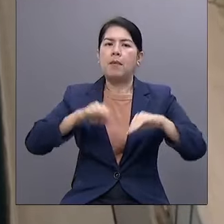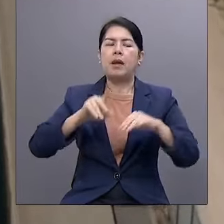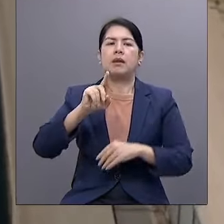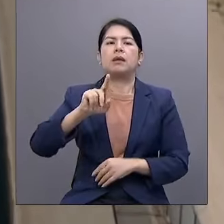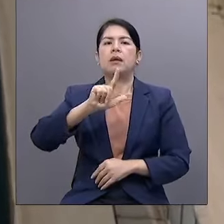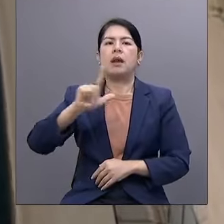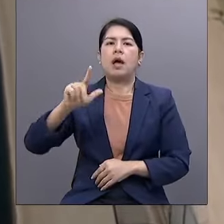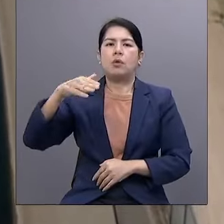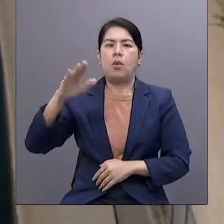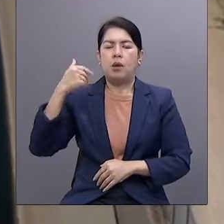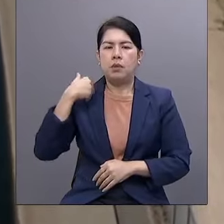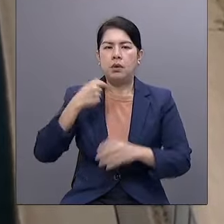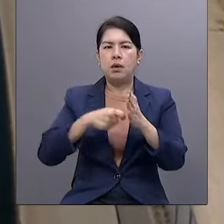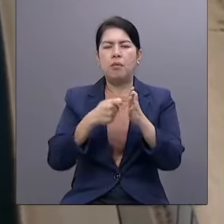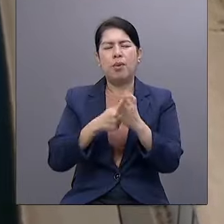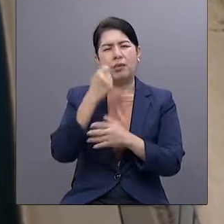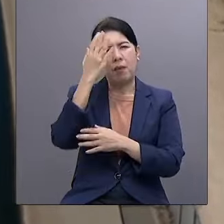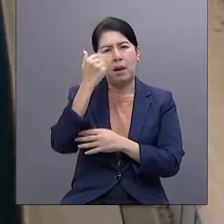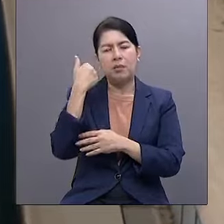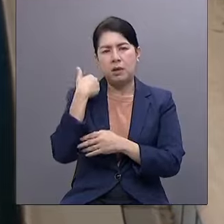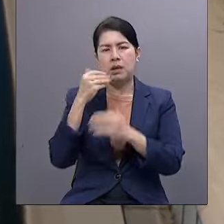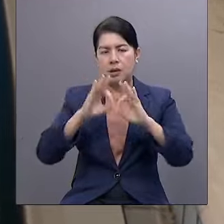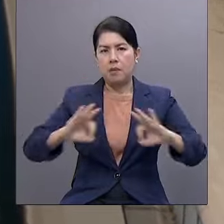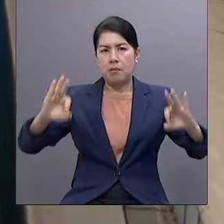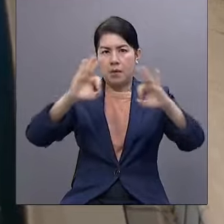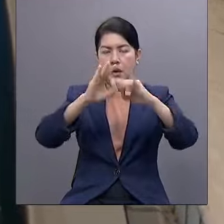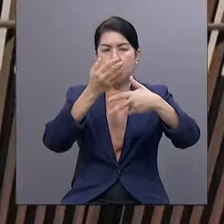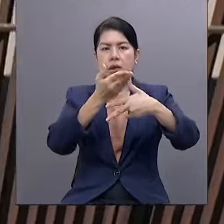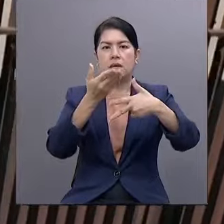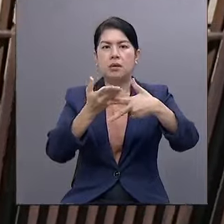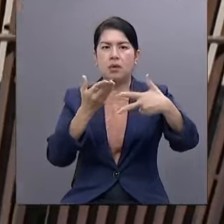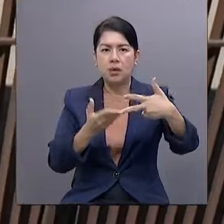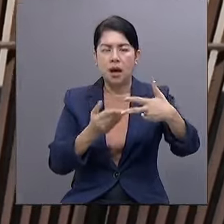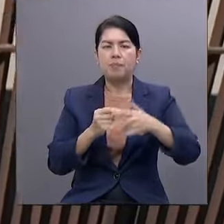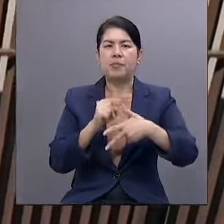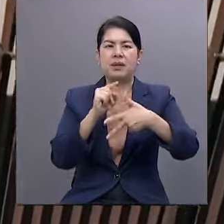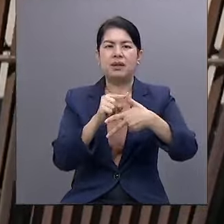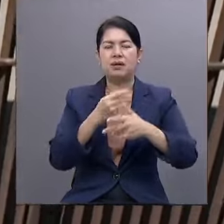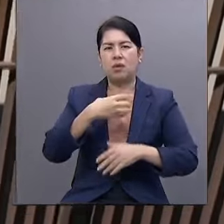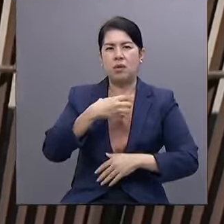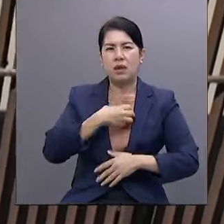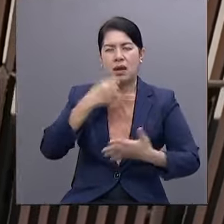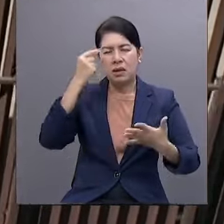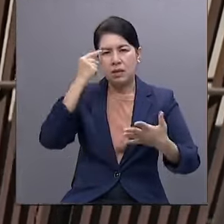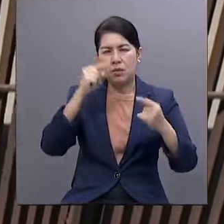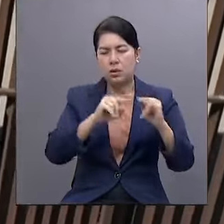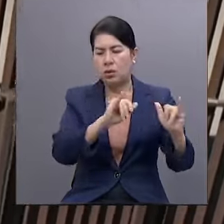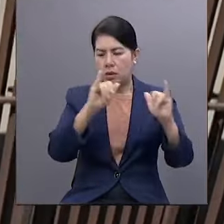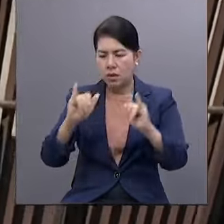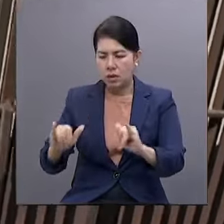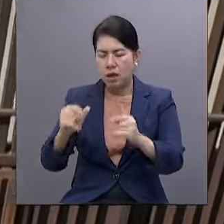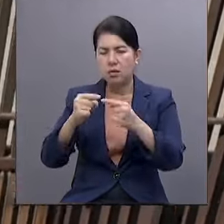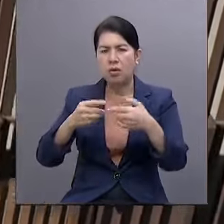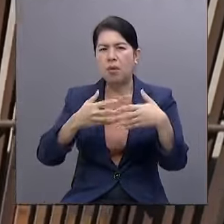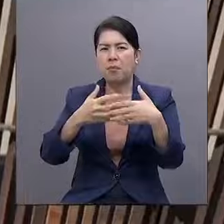เพิ่มสูงมากขึ้นขนาดนี้มี3ข้อหลักๆค่ะนั่นคือความต้องการเดินทางเข้ามาแสวงหาโอกาสในสหรัฐซึ่งอัดอั้นมาตั้งแต่ช่ว